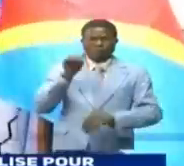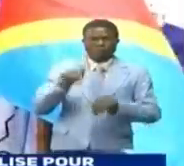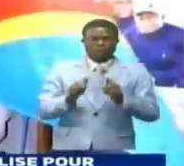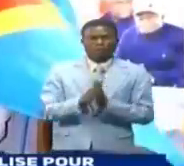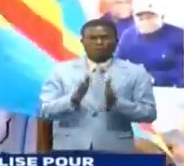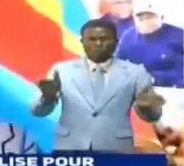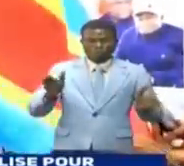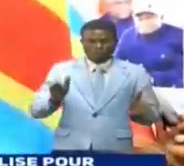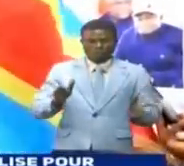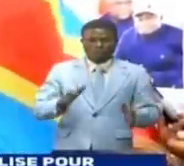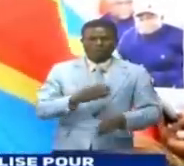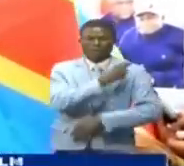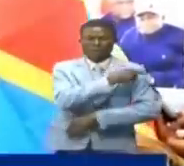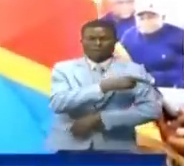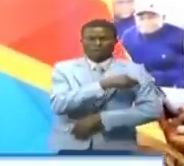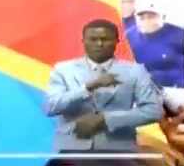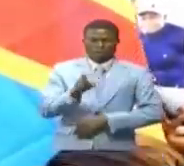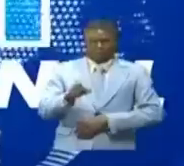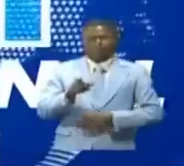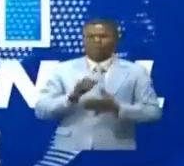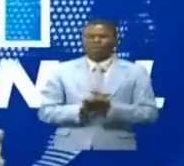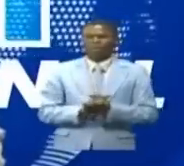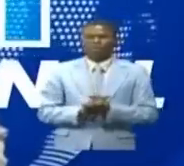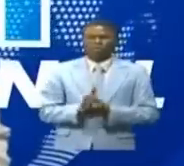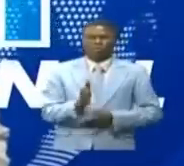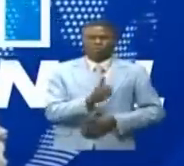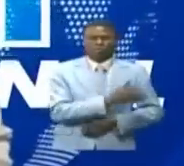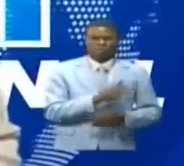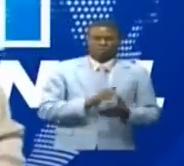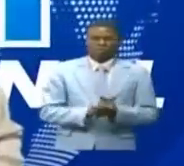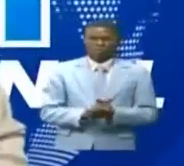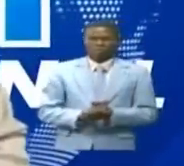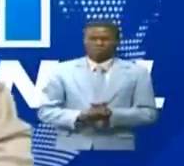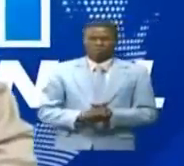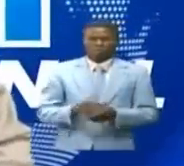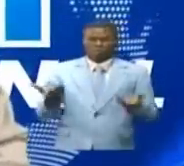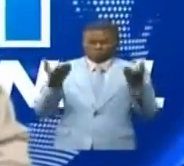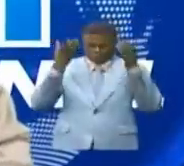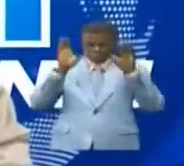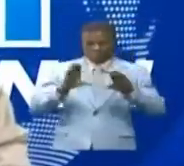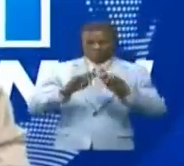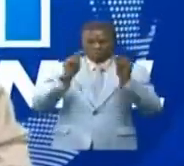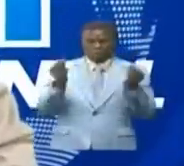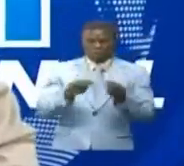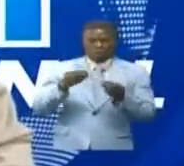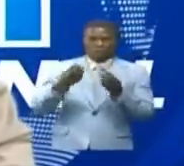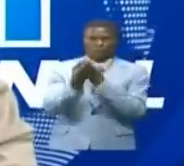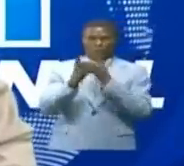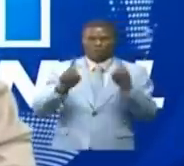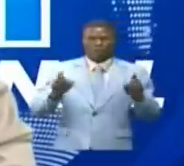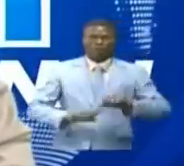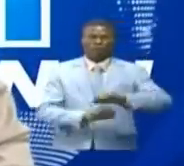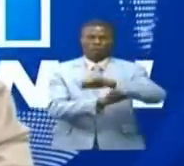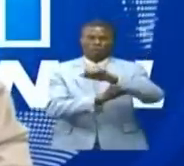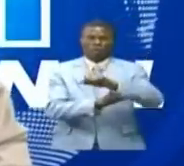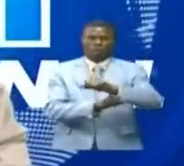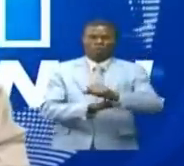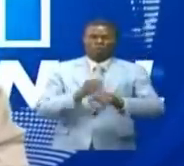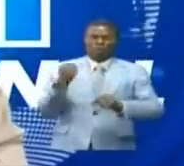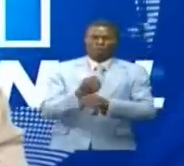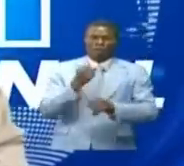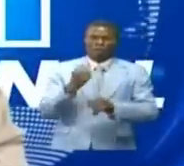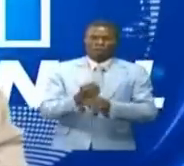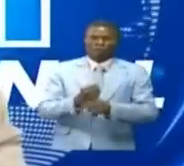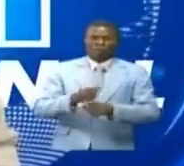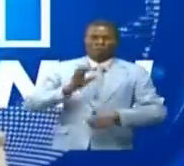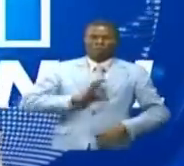général Augustin Kabuya. Et puis la Convention des démocrates rénovateurs soutient aussi les efforts du président